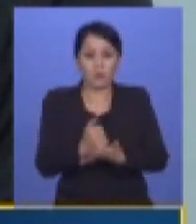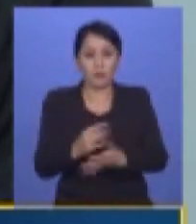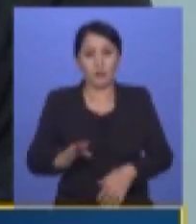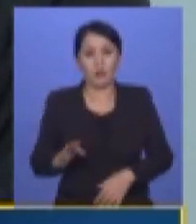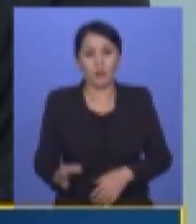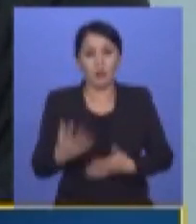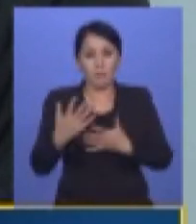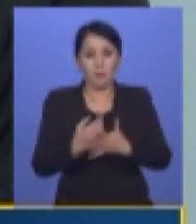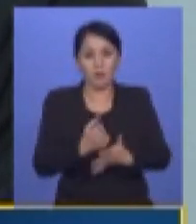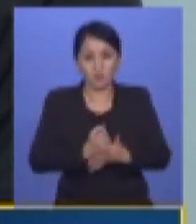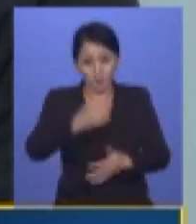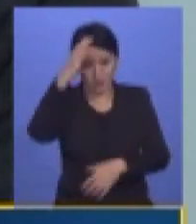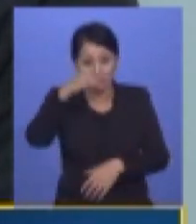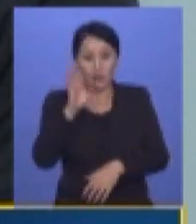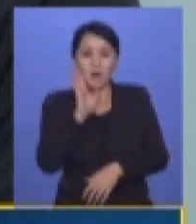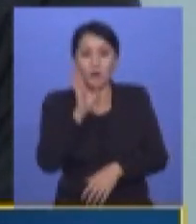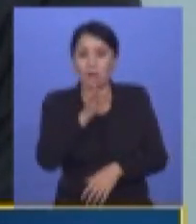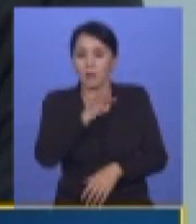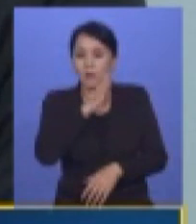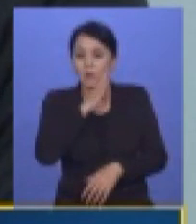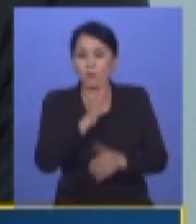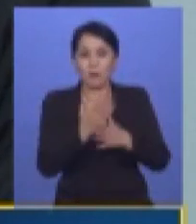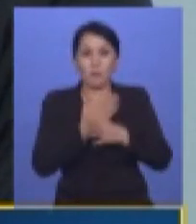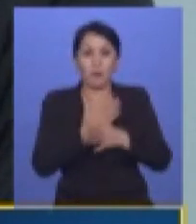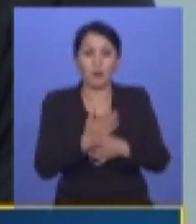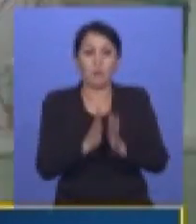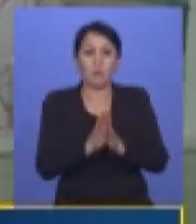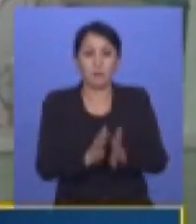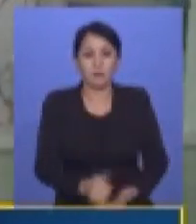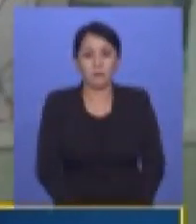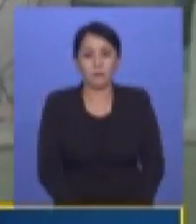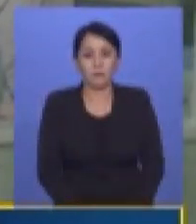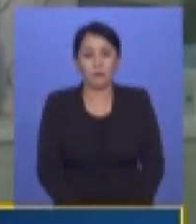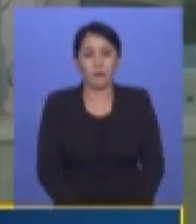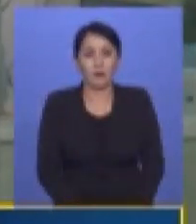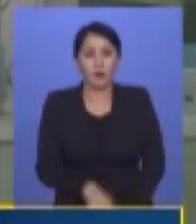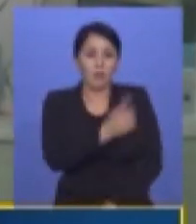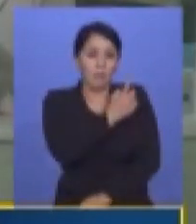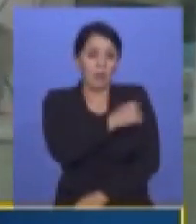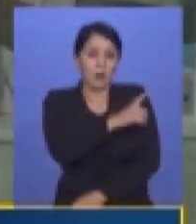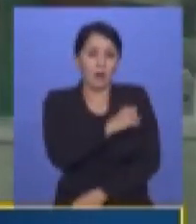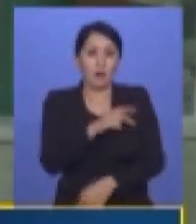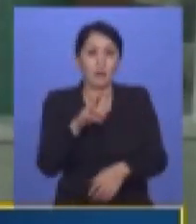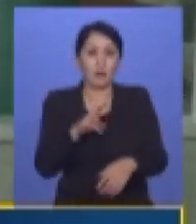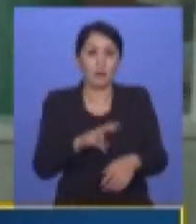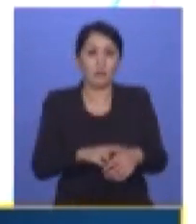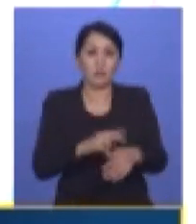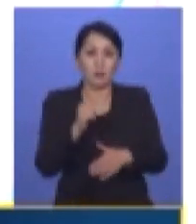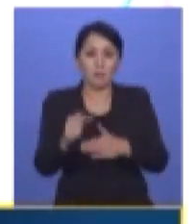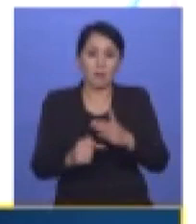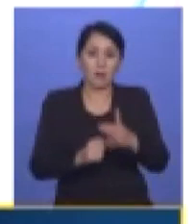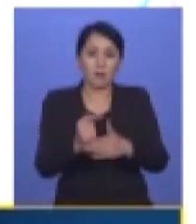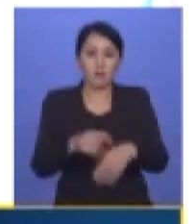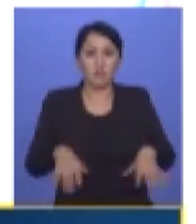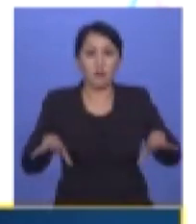қалса болды. Ата-аналар балғындарыңызды қараусыз қалдырмаңыздаршы. Аудандық аурухананың дәрігерлері қаладан санавиация келгенше